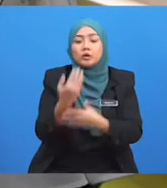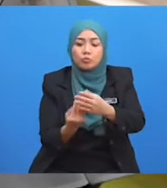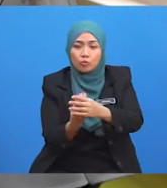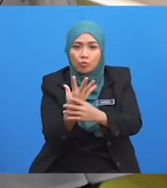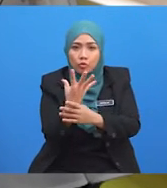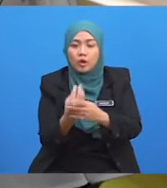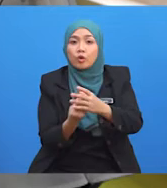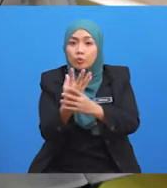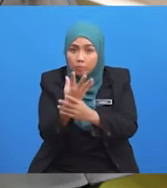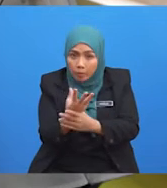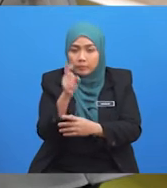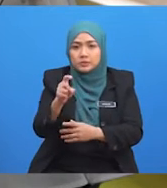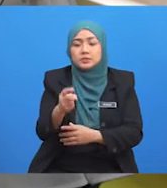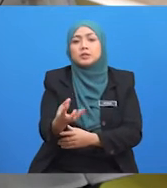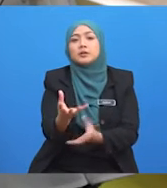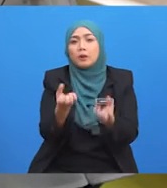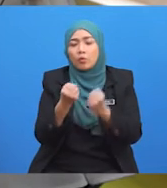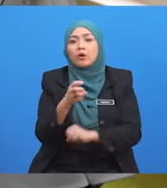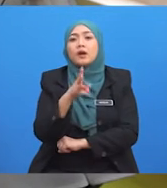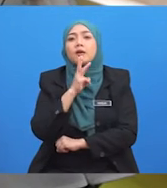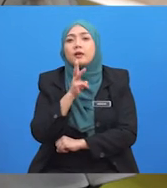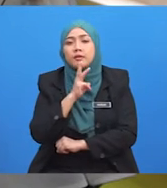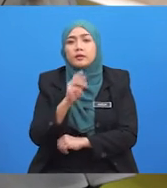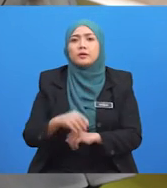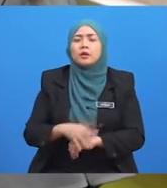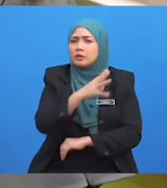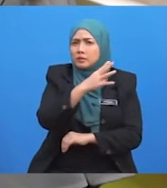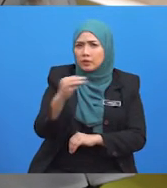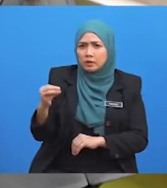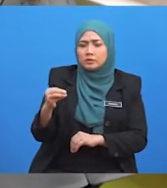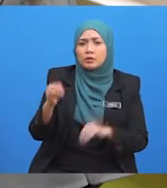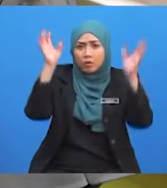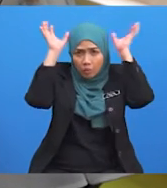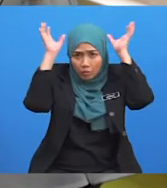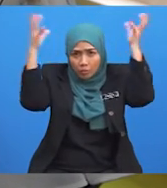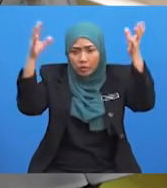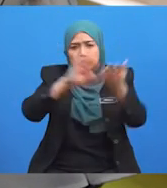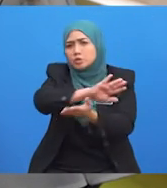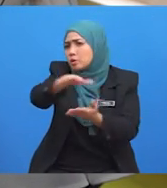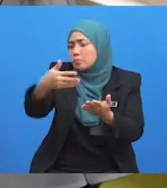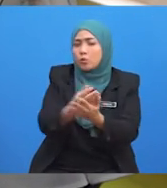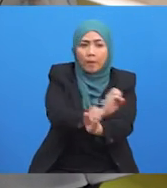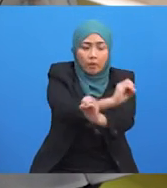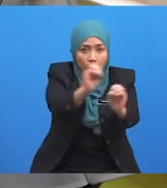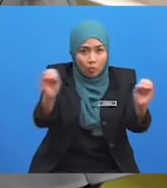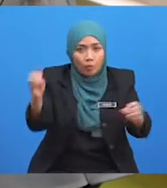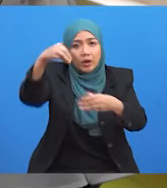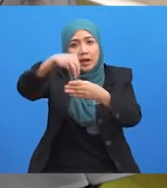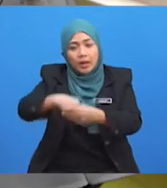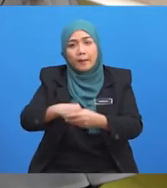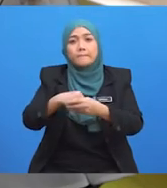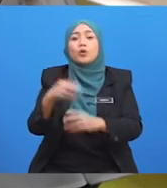air. Bayangkan rusa semua telah diburu. Apa terjadi pada harimau?